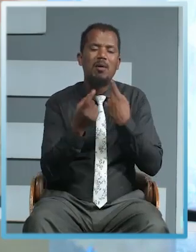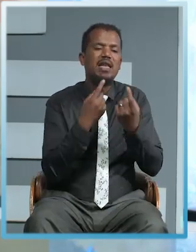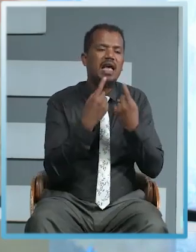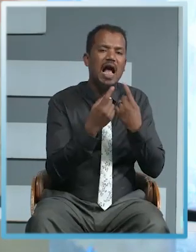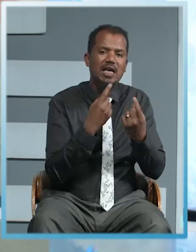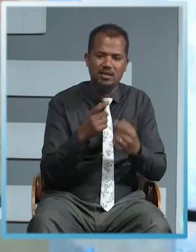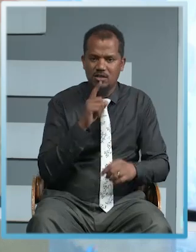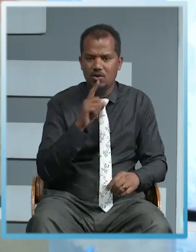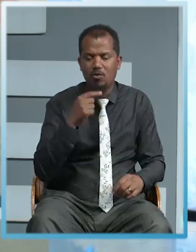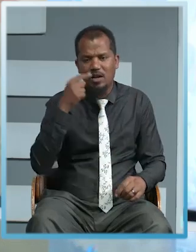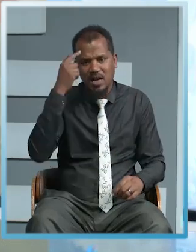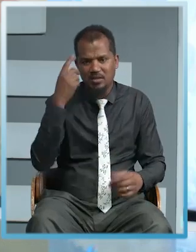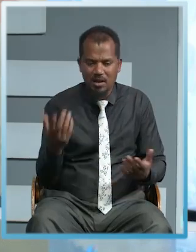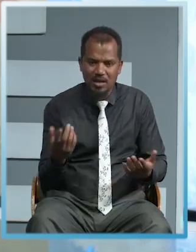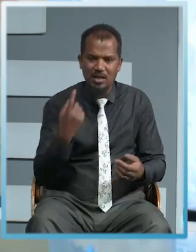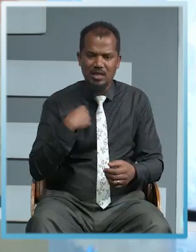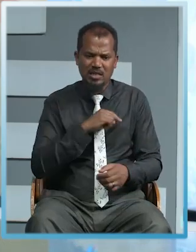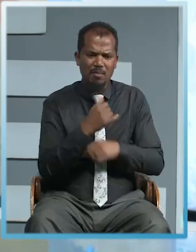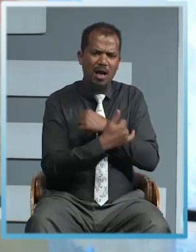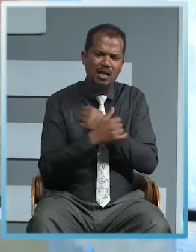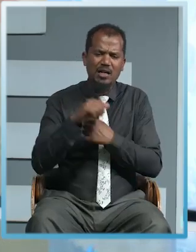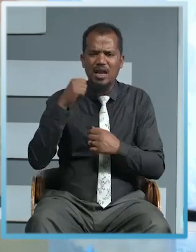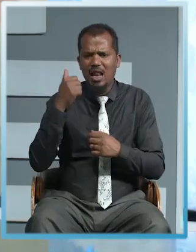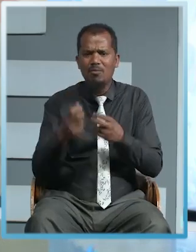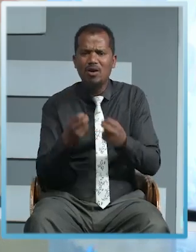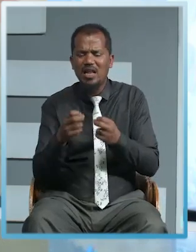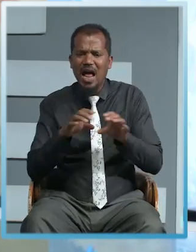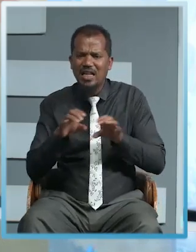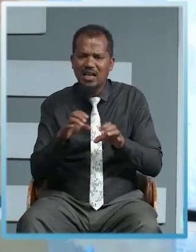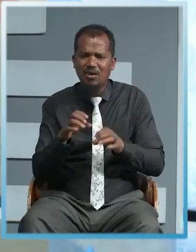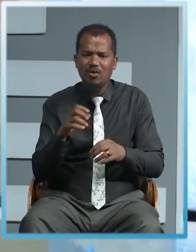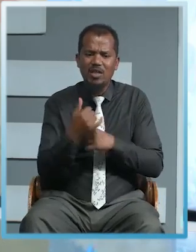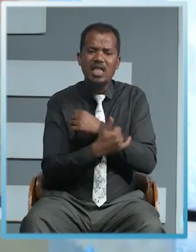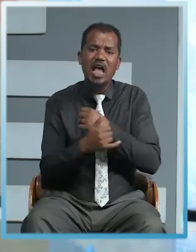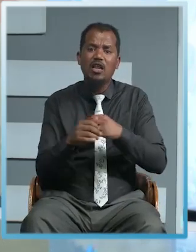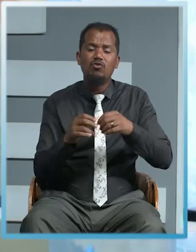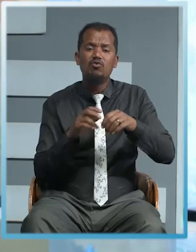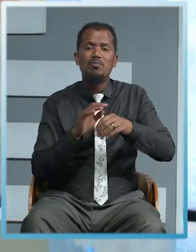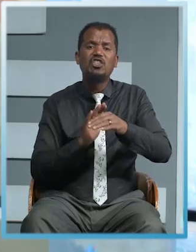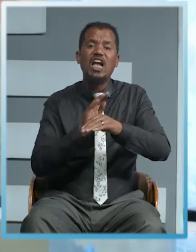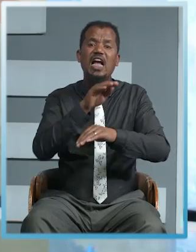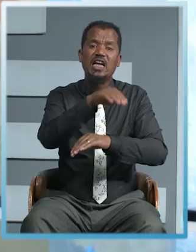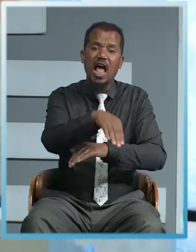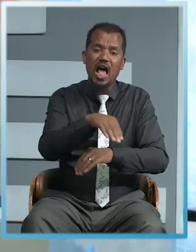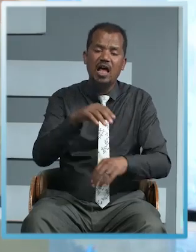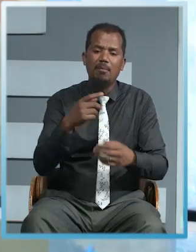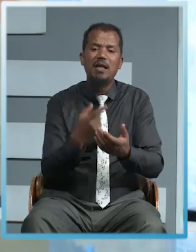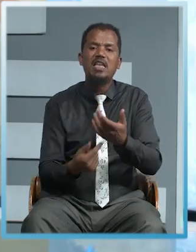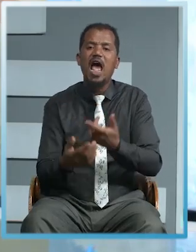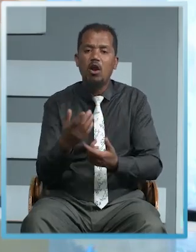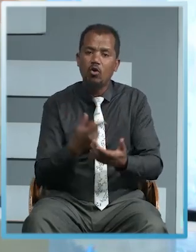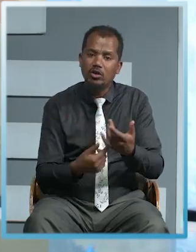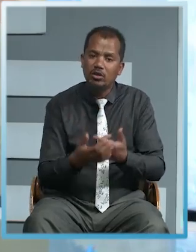ብለን እናምናለን። እኛም አደረግነው ሌላም ወገን አደረገው የአገሪቱ መሸጋገሪያ ግን